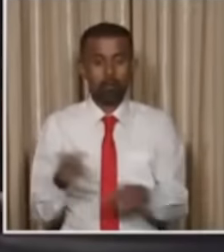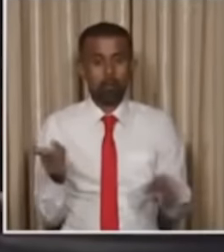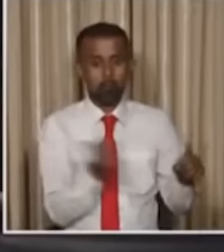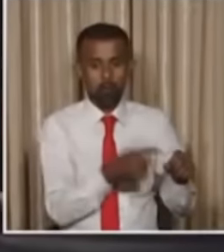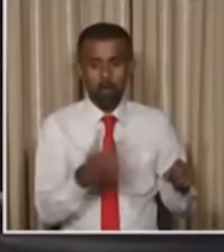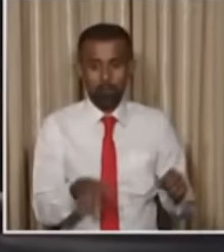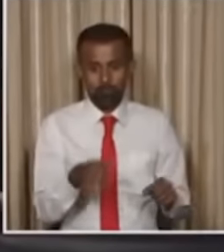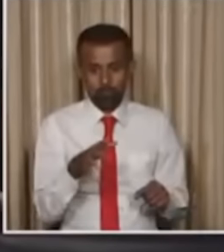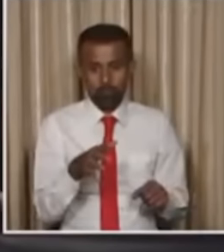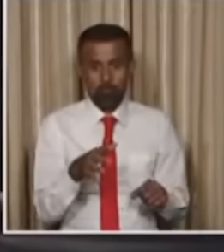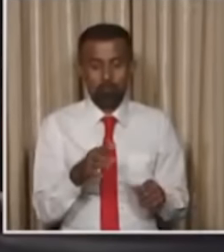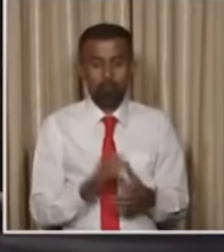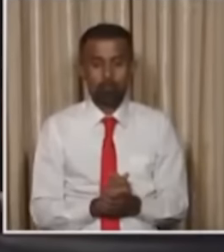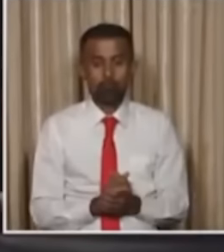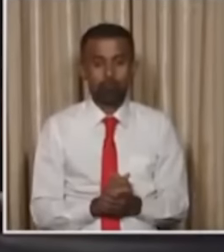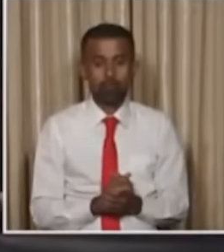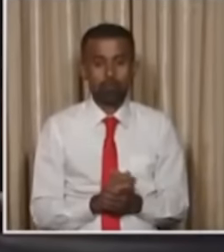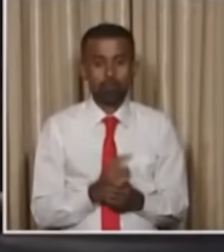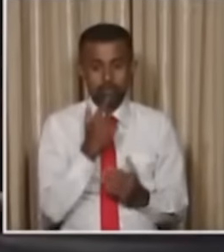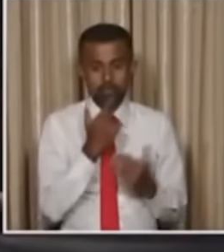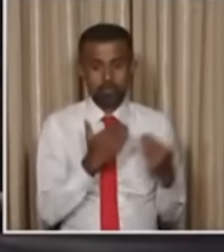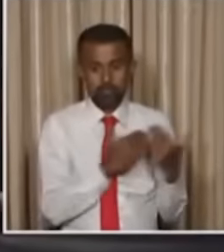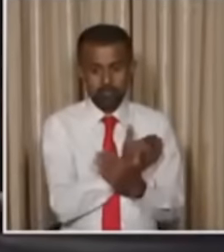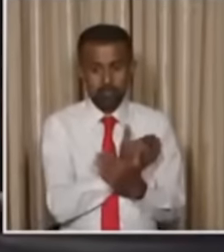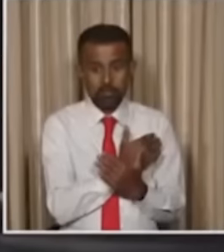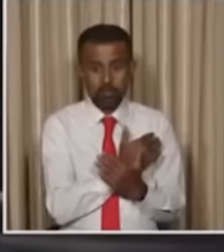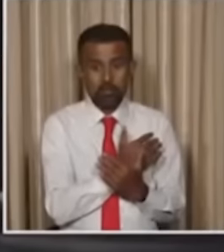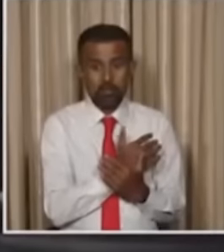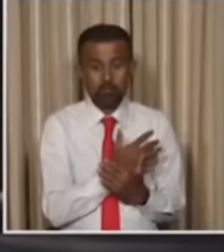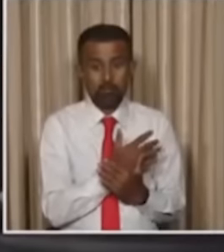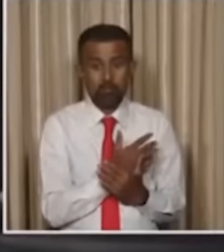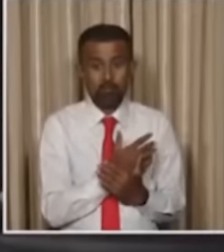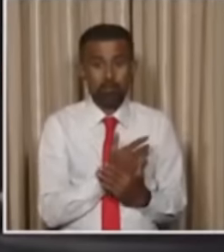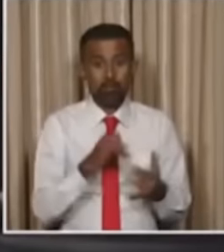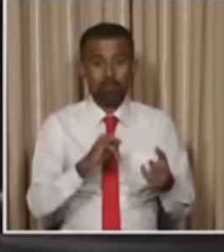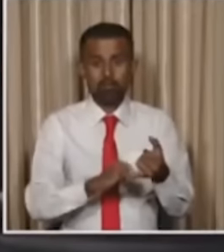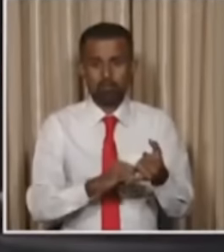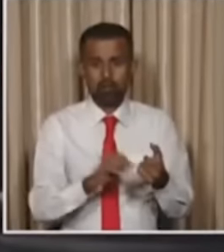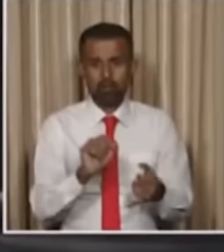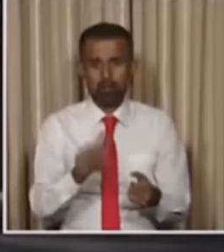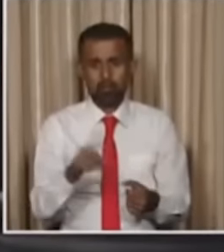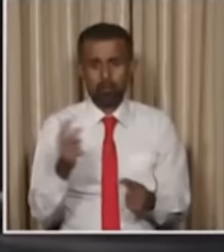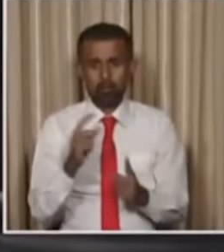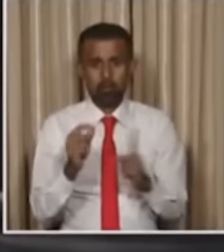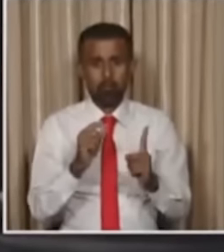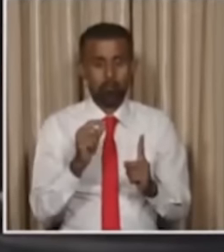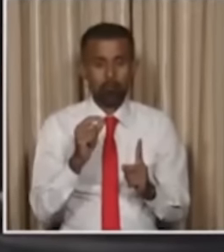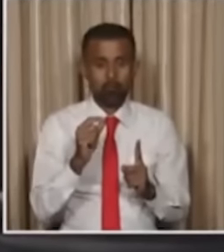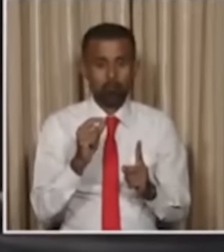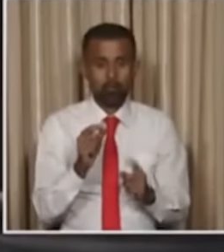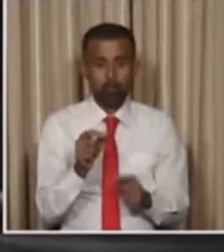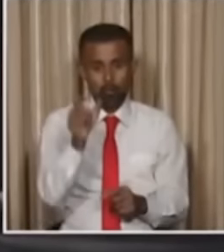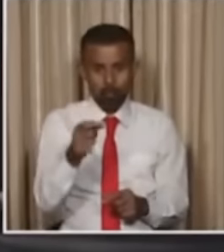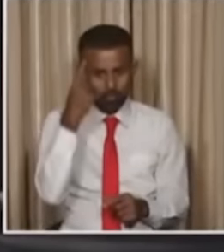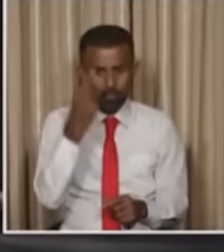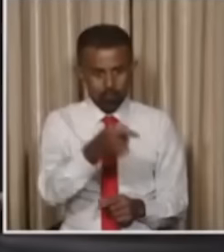කරා. එතුමා උපාසකයෙක් වගේ කෙනෙක්. ඒ වගේම 16 පාලි සේනාධීර කරන්දෙනිය මන්ත්‍රීතුමිය ඔබතුමා